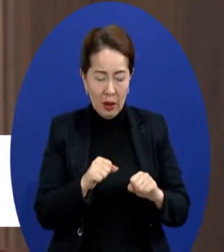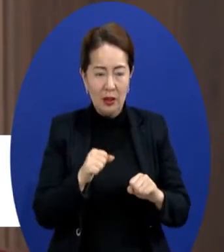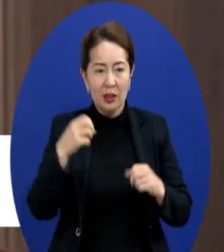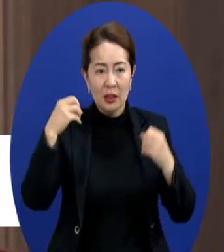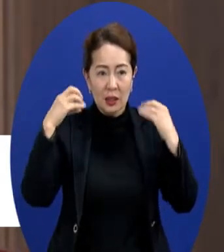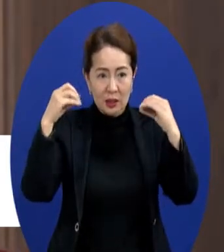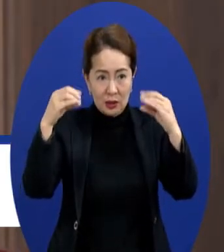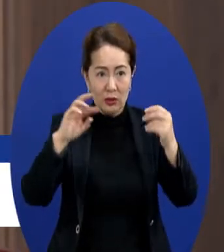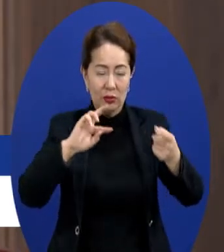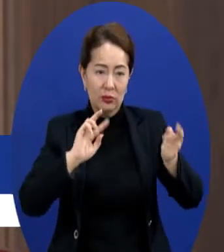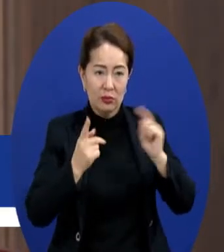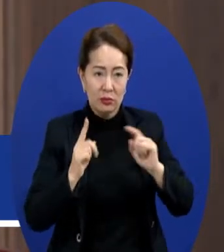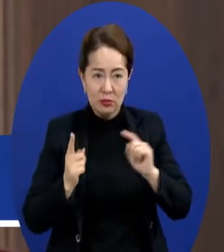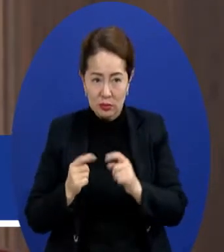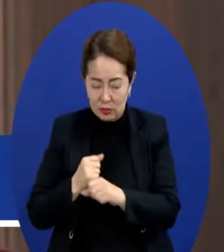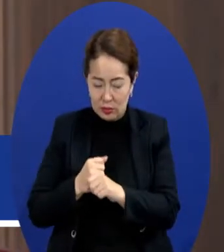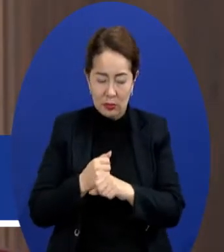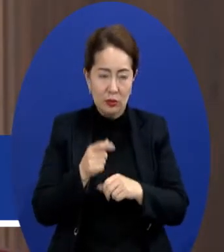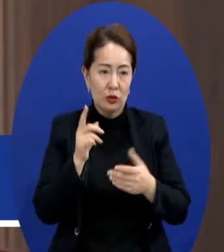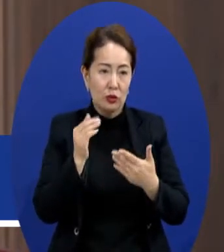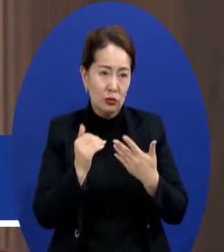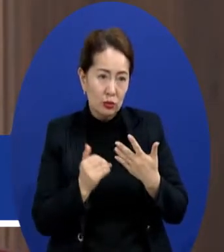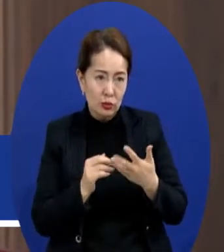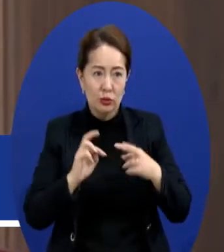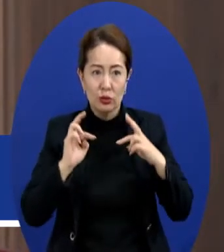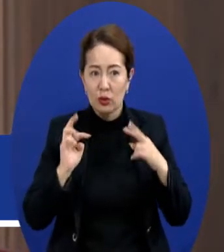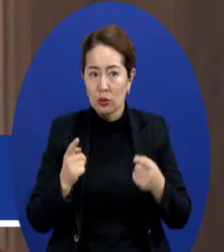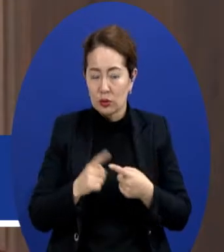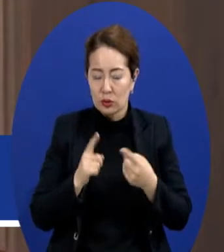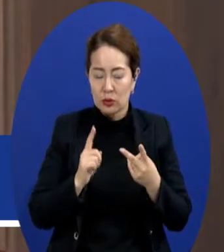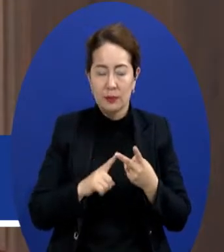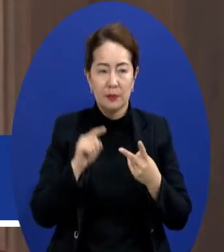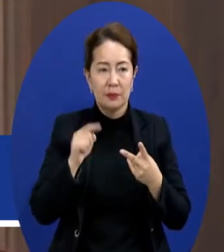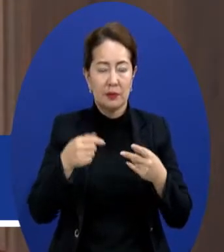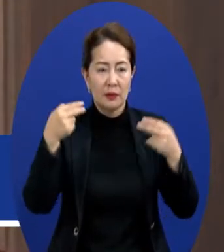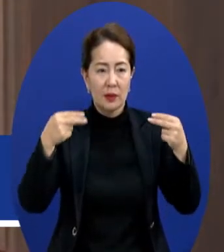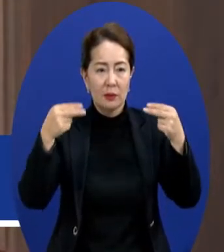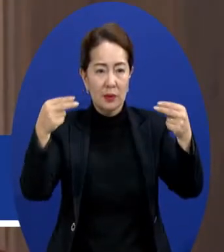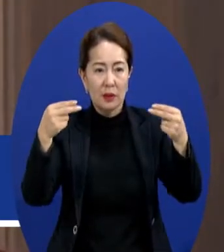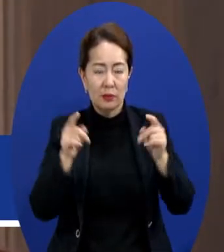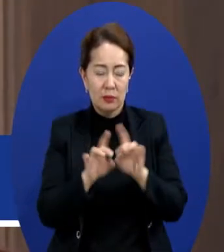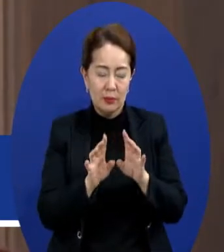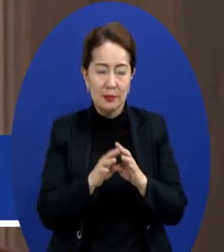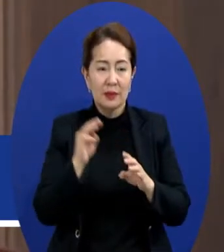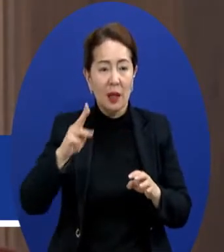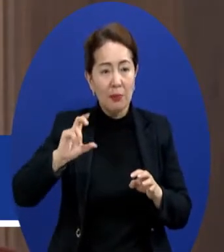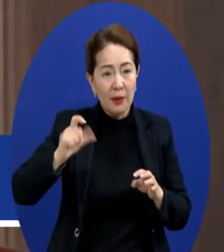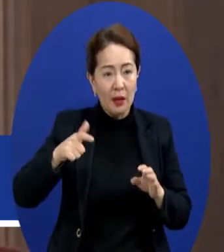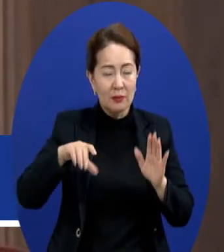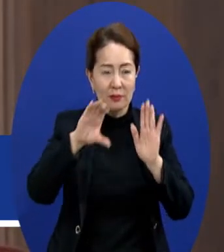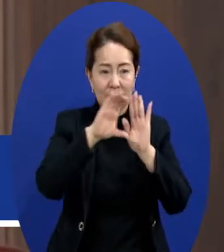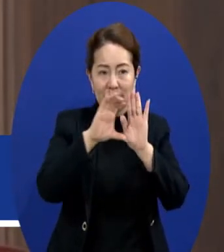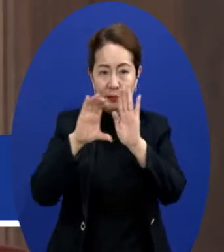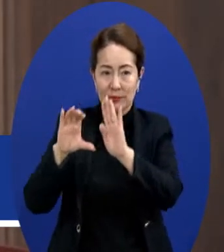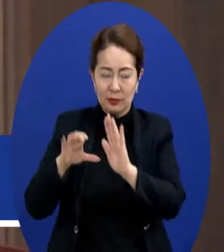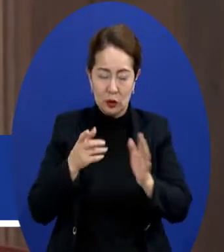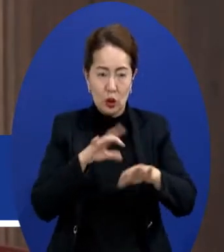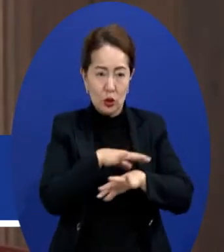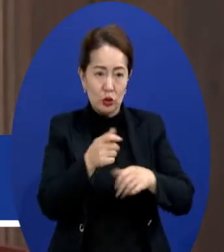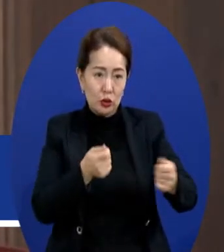иржийн гормыг өөрчлөх, за тэмдэглэл бусад хөдөлгөөний